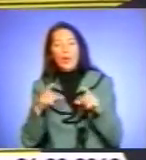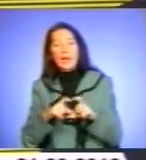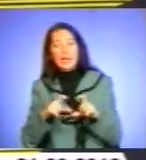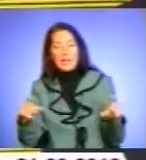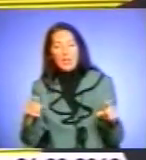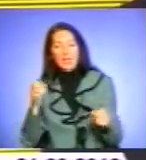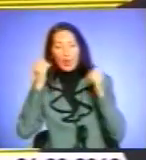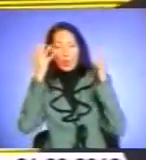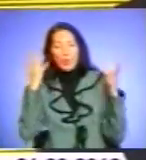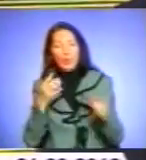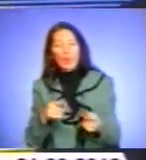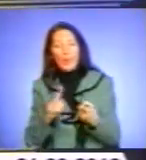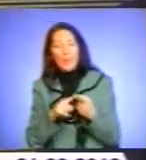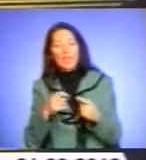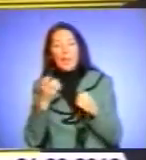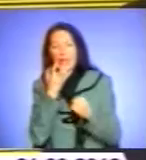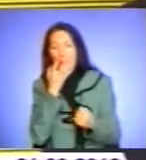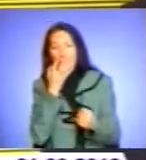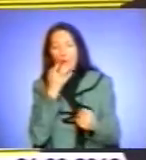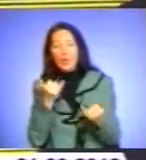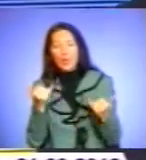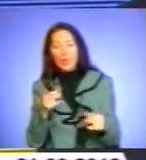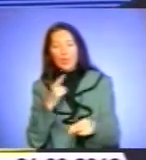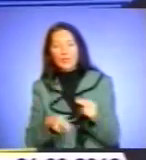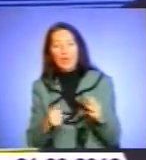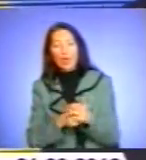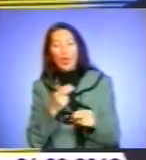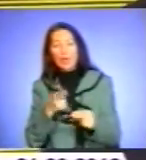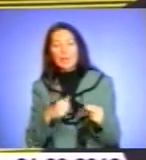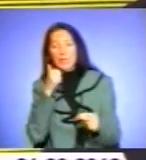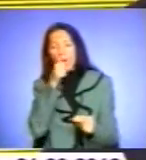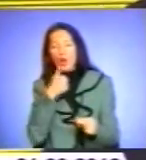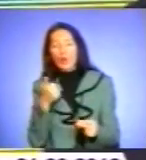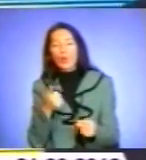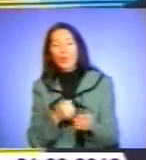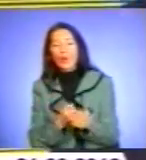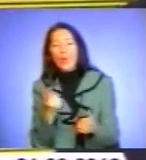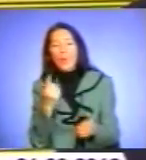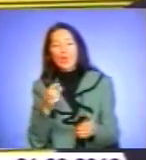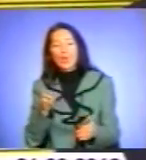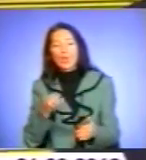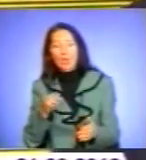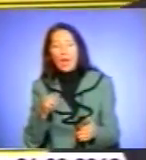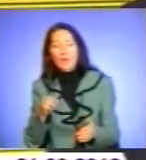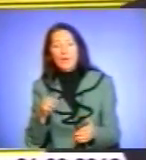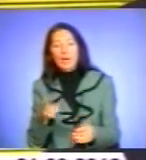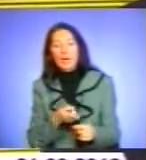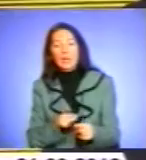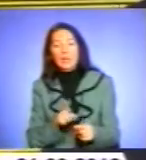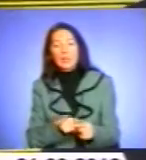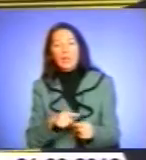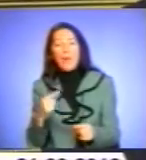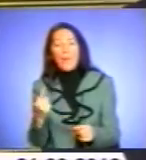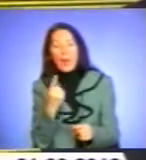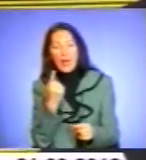це тепло. Ми сьогодні на завершенні до кінця року, максимум до 1 травня, це реформування первинної